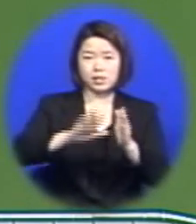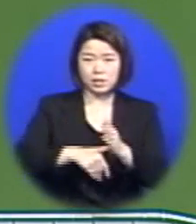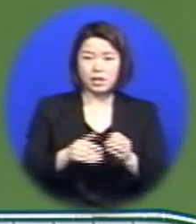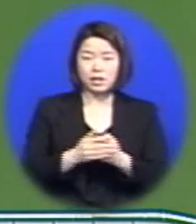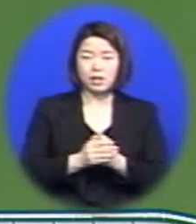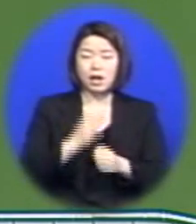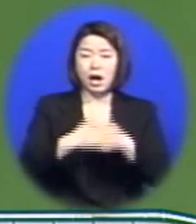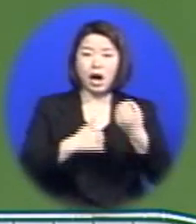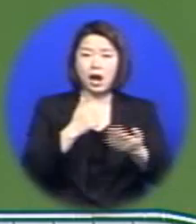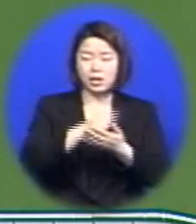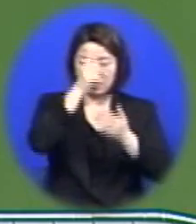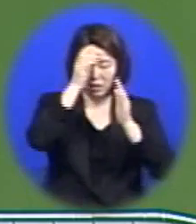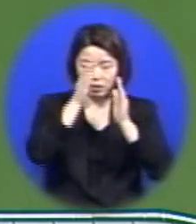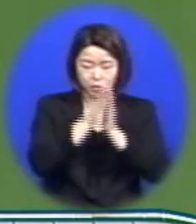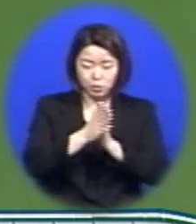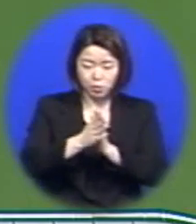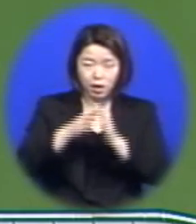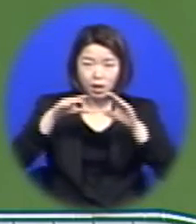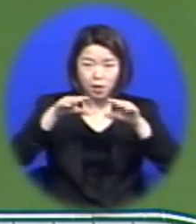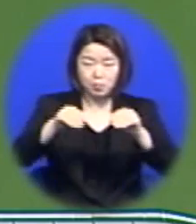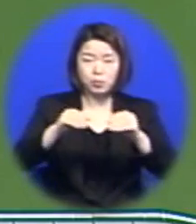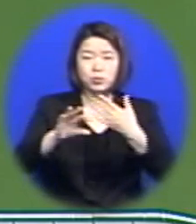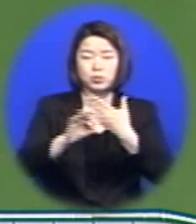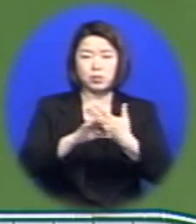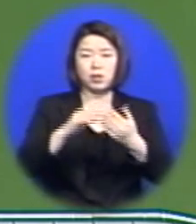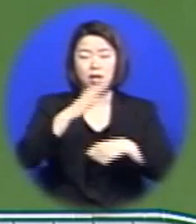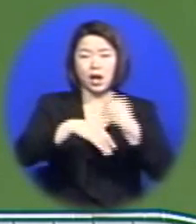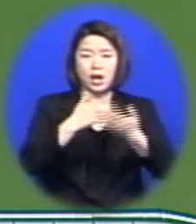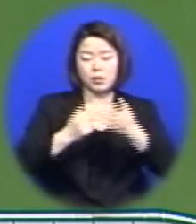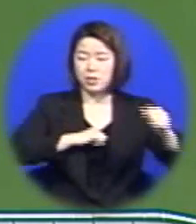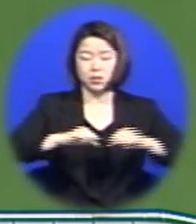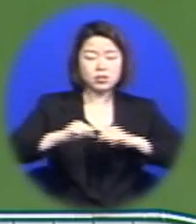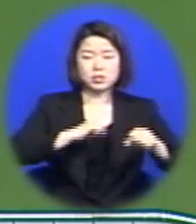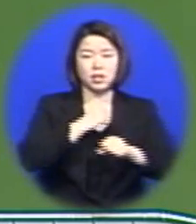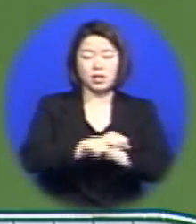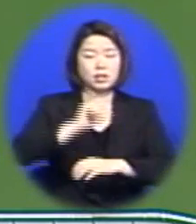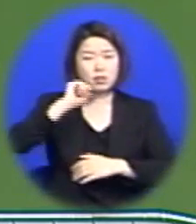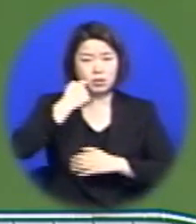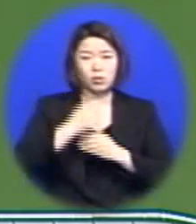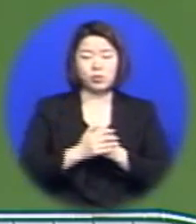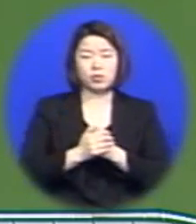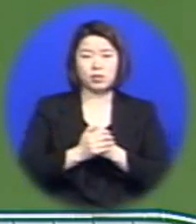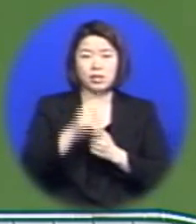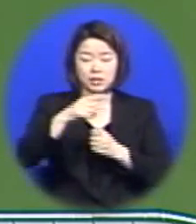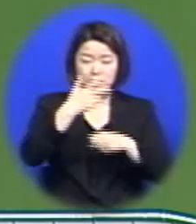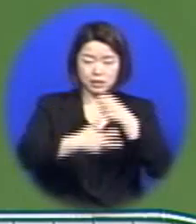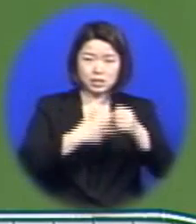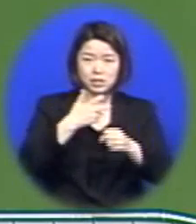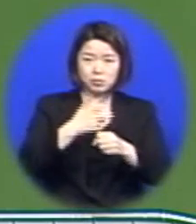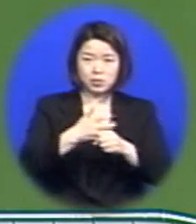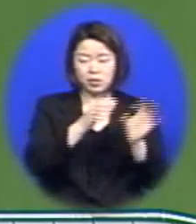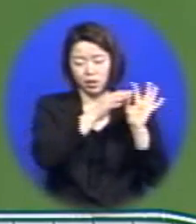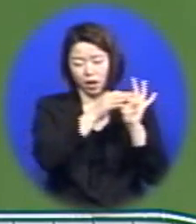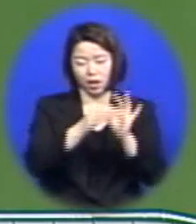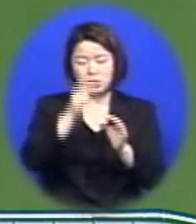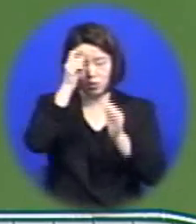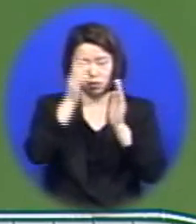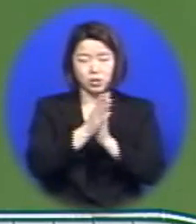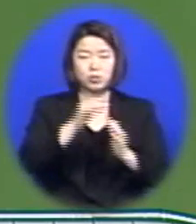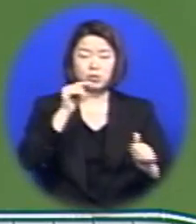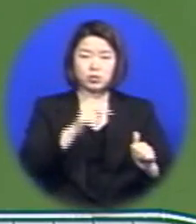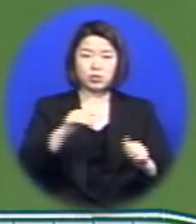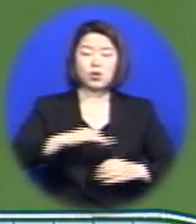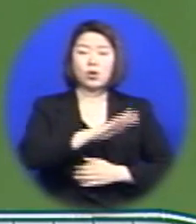하나님은 기도가 끊어지면 역사할 수가 없으니까 그 70년 내내 기도를 시키셨어요 우리에게도